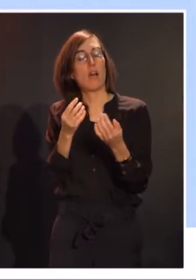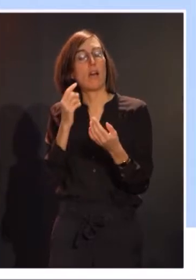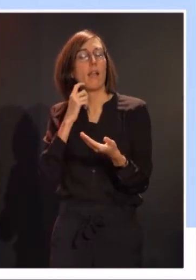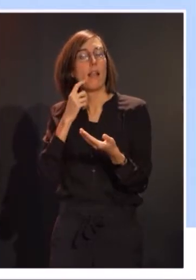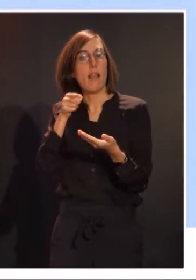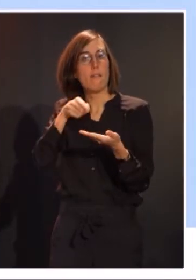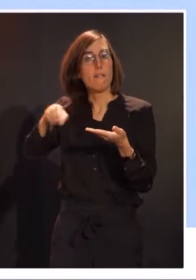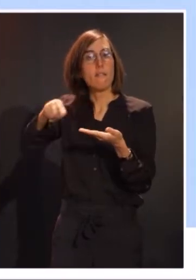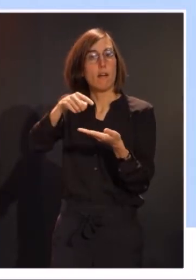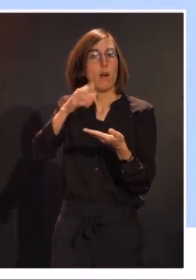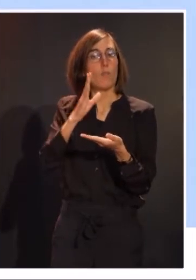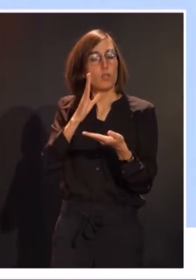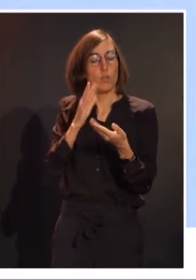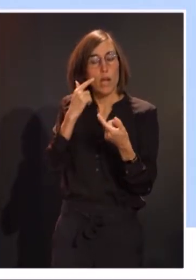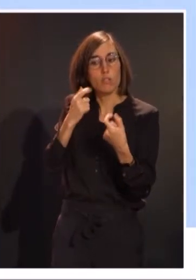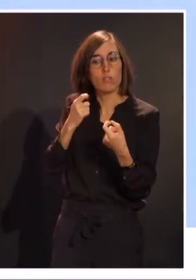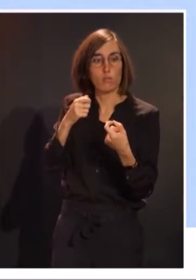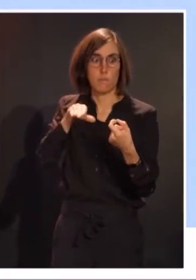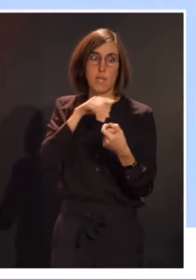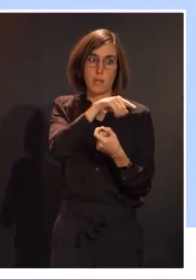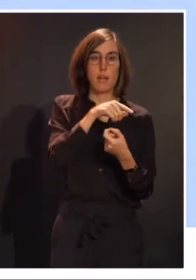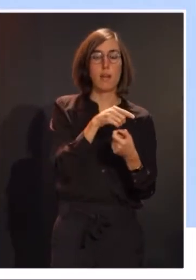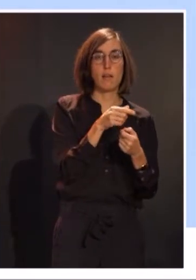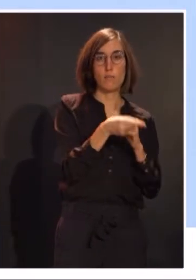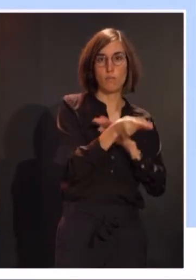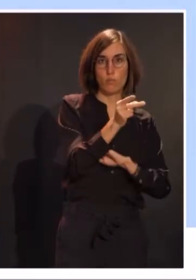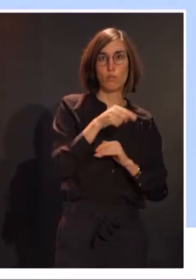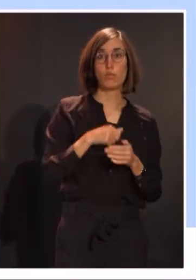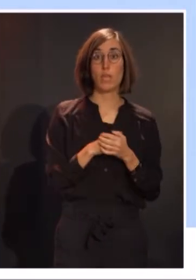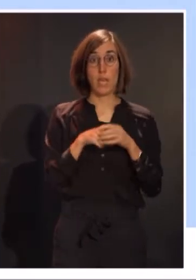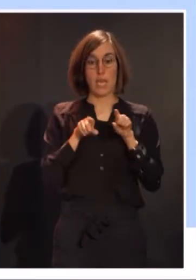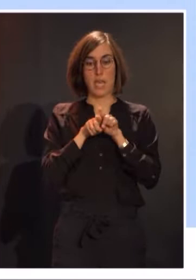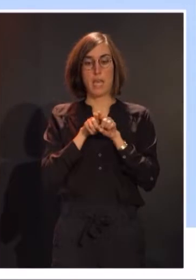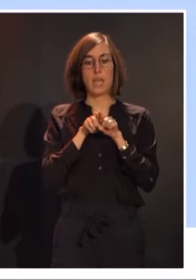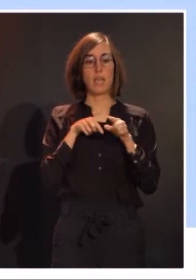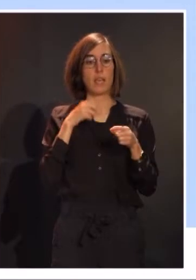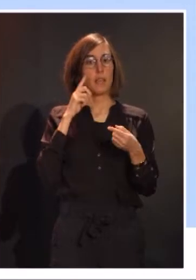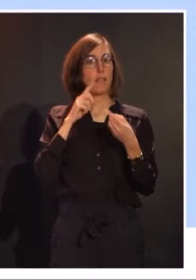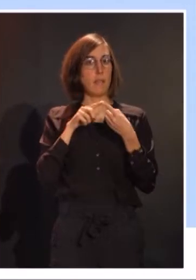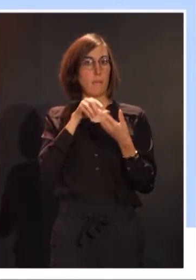l'outil informatique en classe, sur certaines tâches d'écriture.